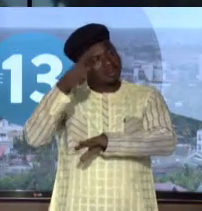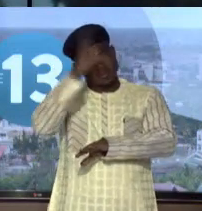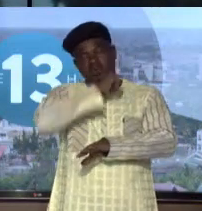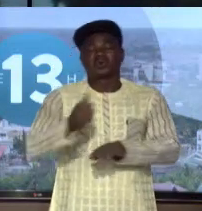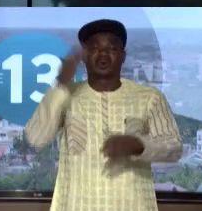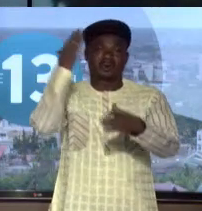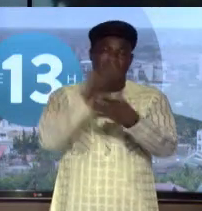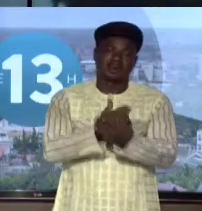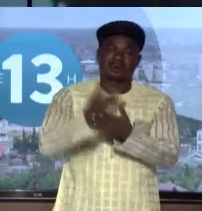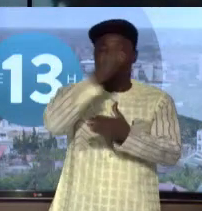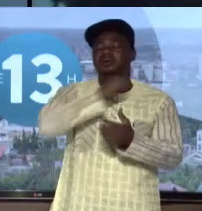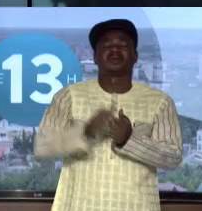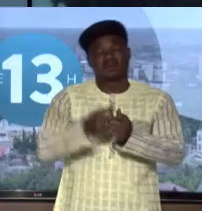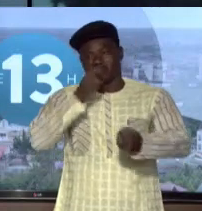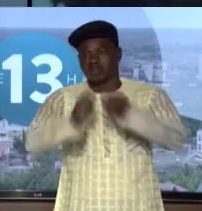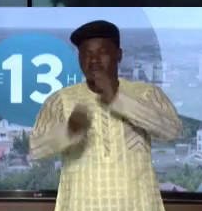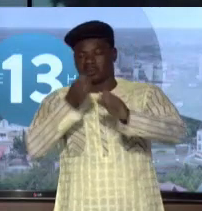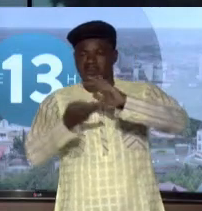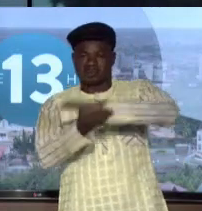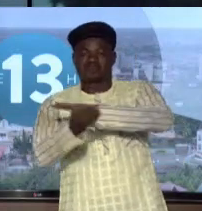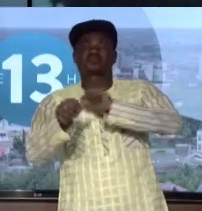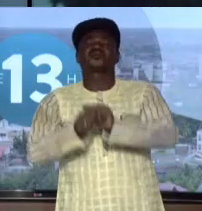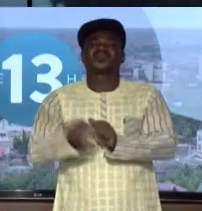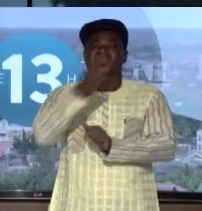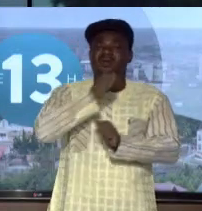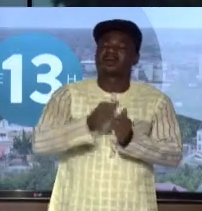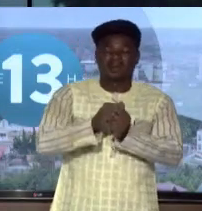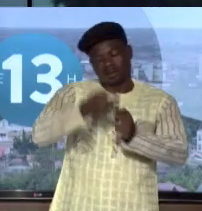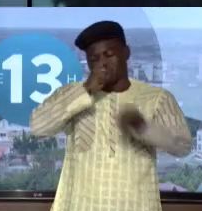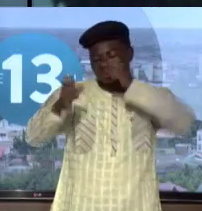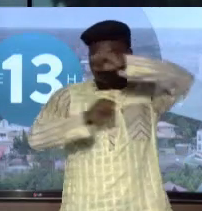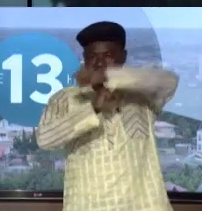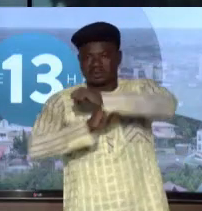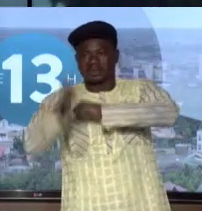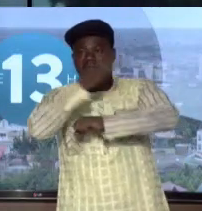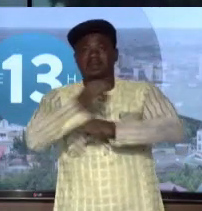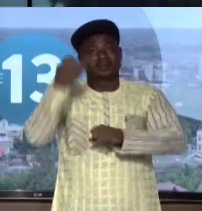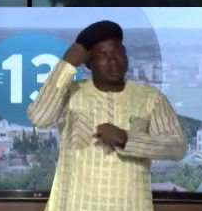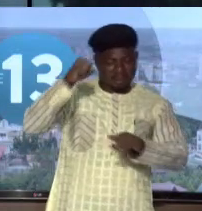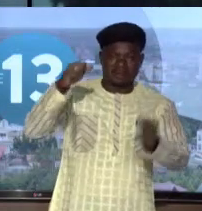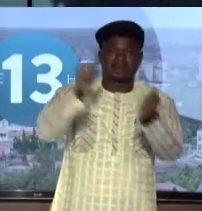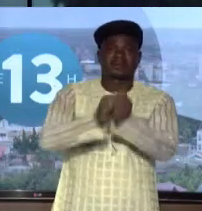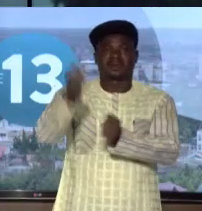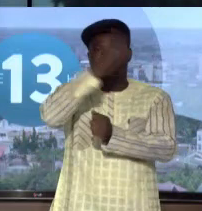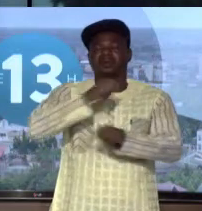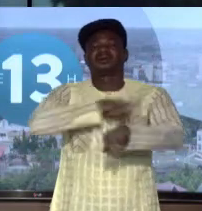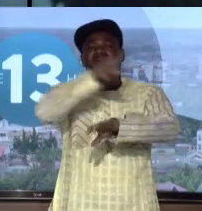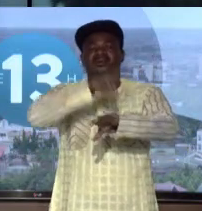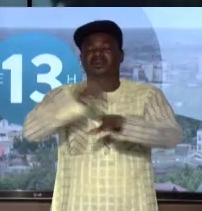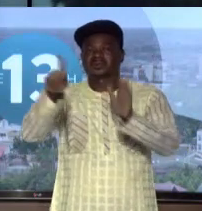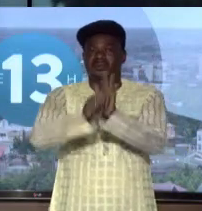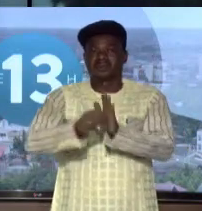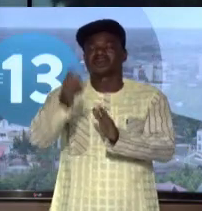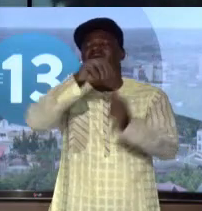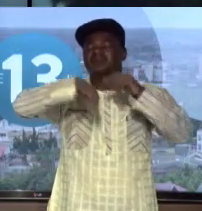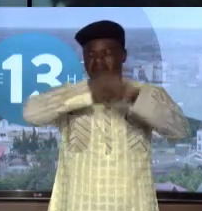capitaux et de financement du terrorisme. Une initiative de la Direction générale du tourisme en collaboration avec la cellule nationale